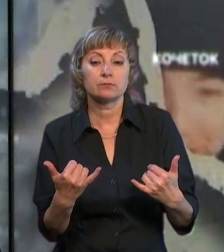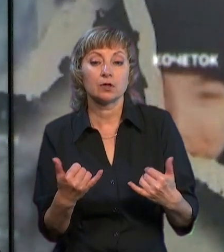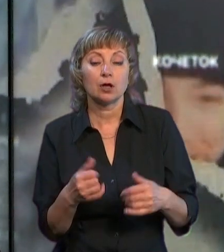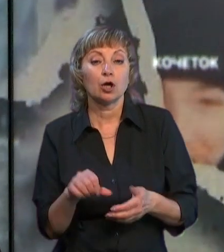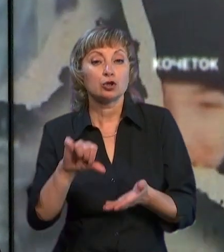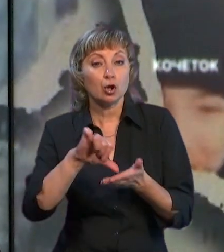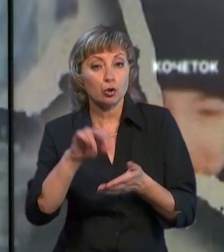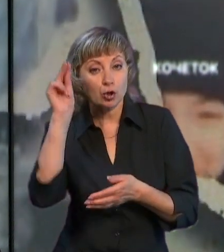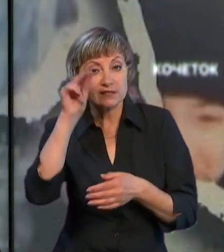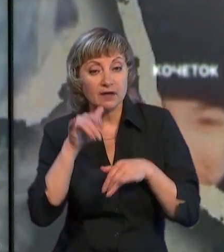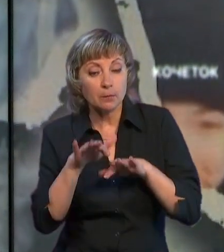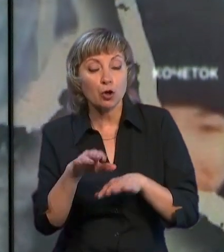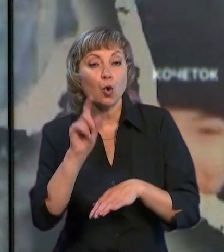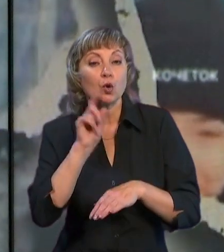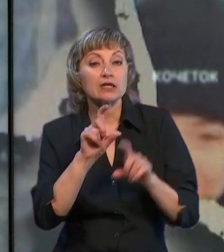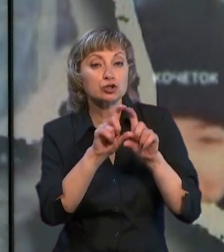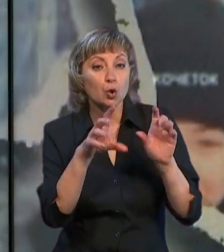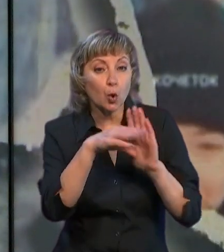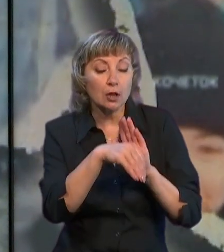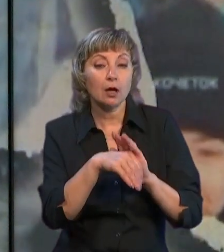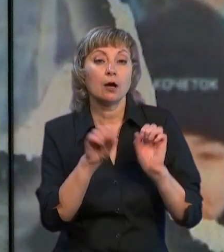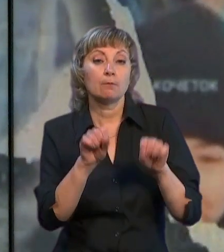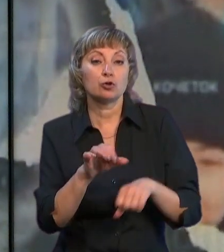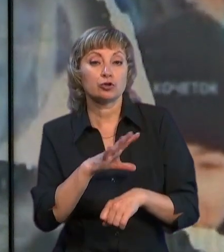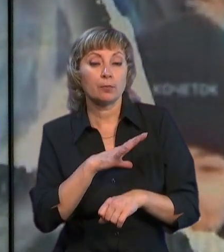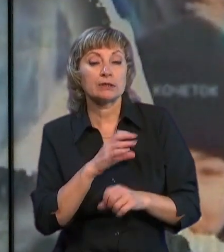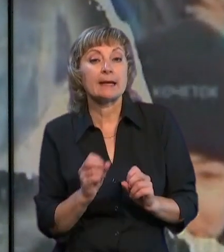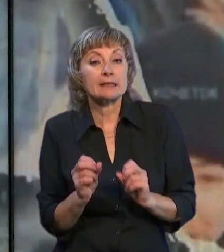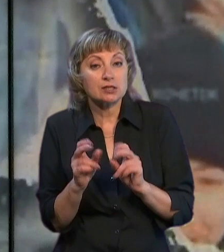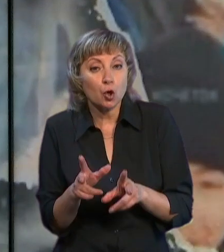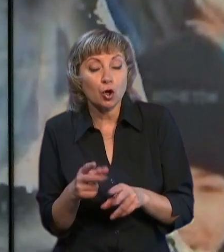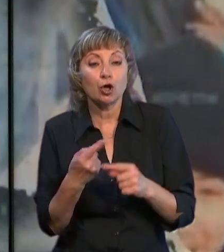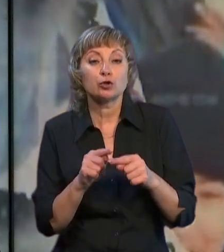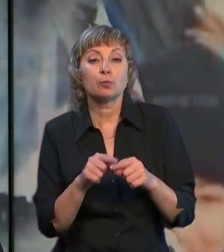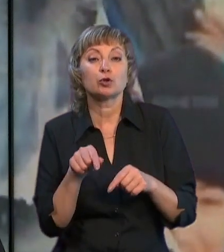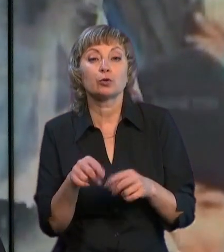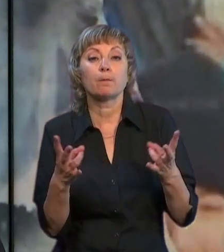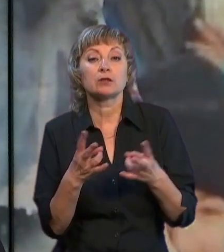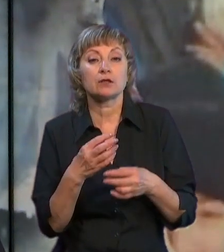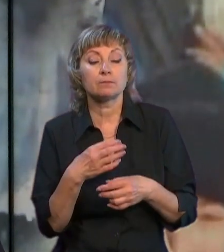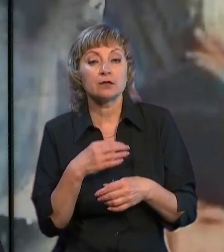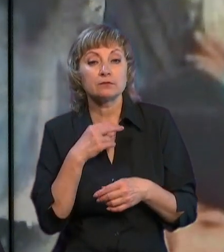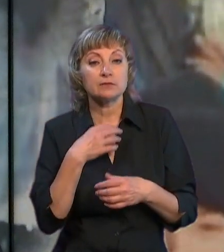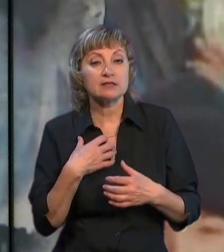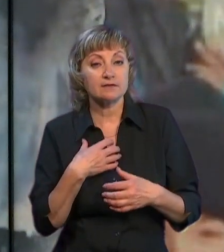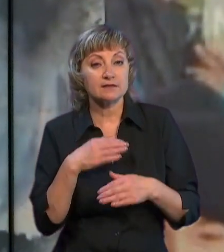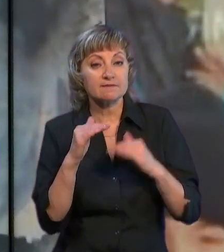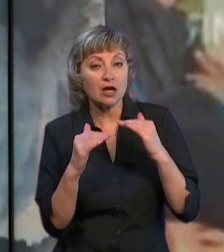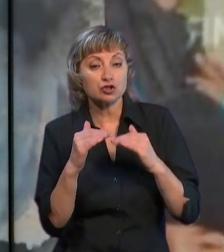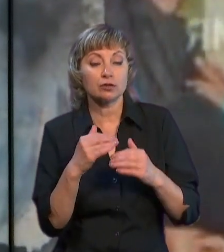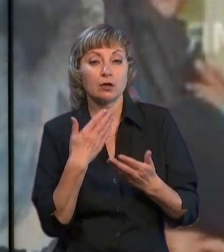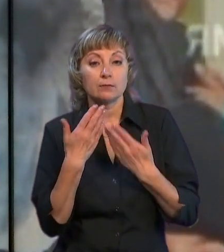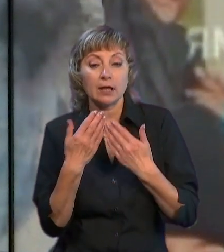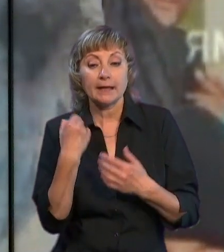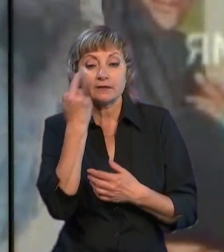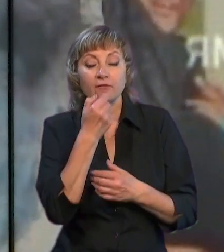долучення до освітнього процесу в українських школах може бути ризикованим. Тому тут потрібно дуже зважено підходити, ну, напевно,